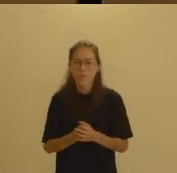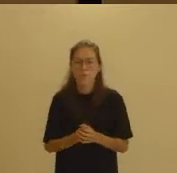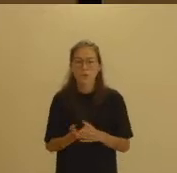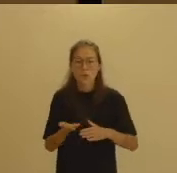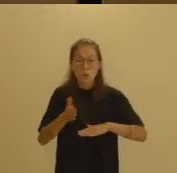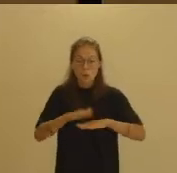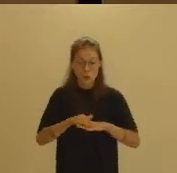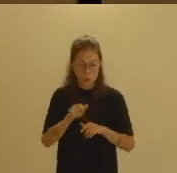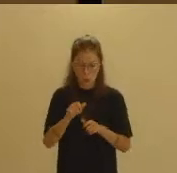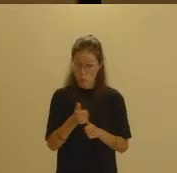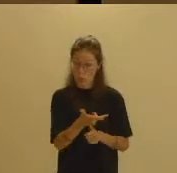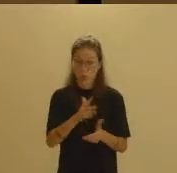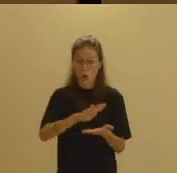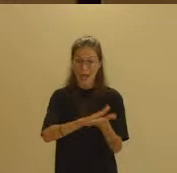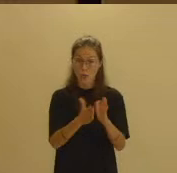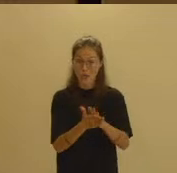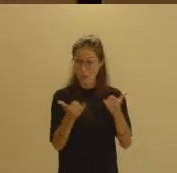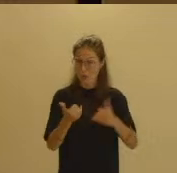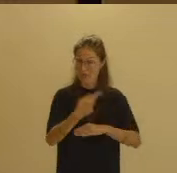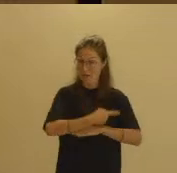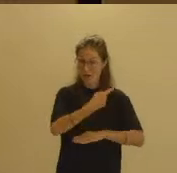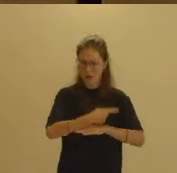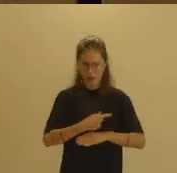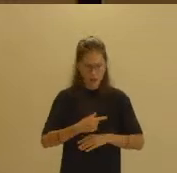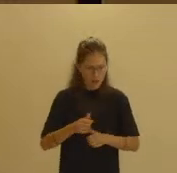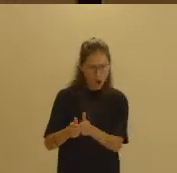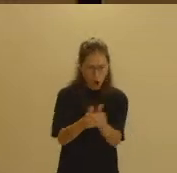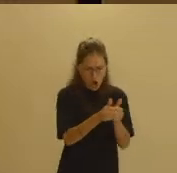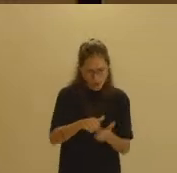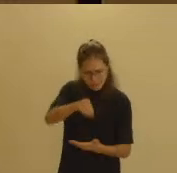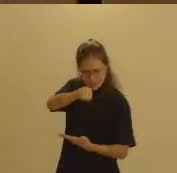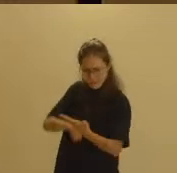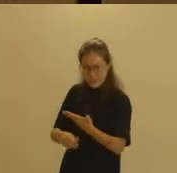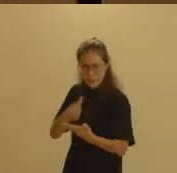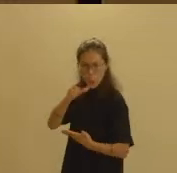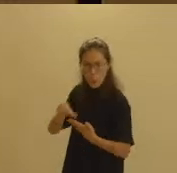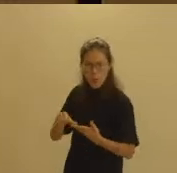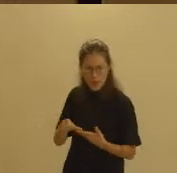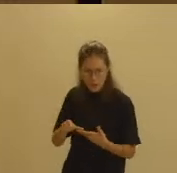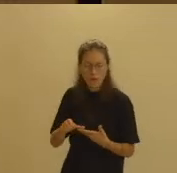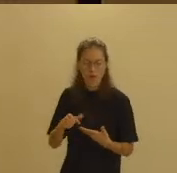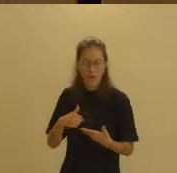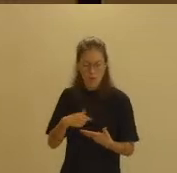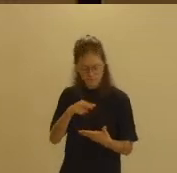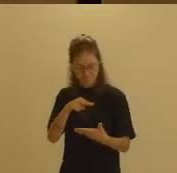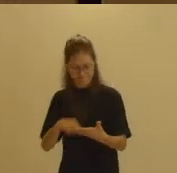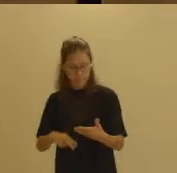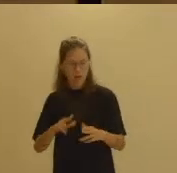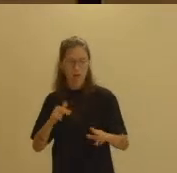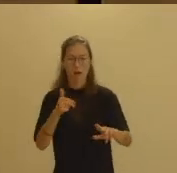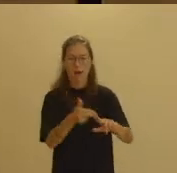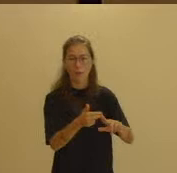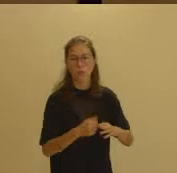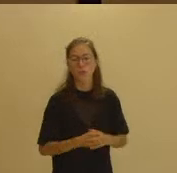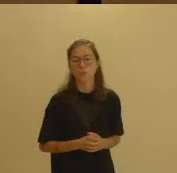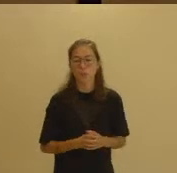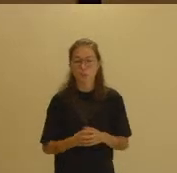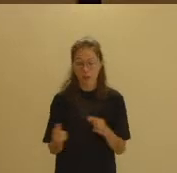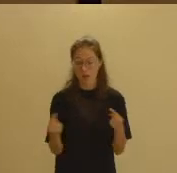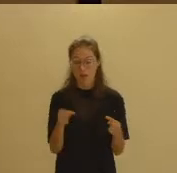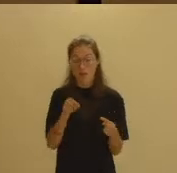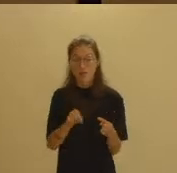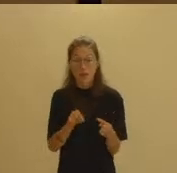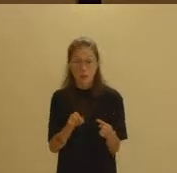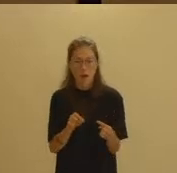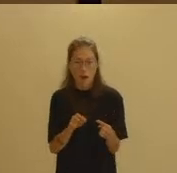signé par plusieurs associations hendayaises auxquelles il convient de répondre. Ce débat étant porté sur la place